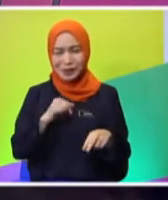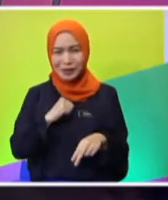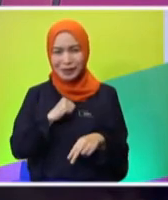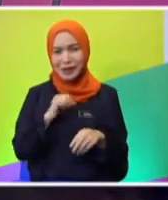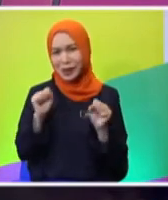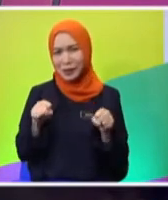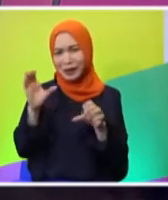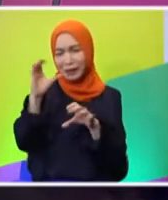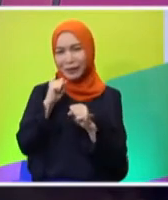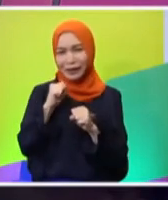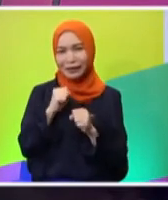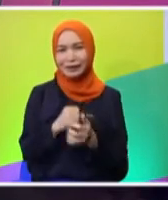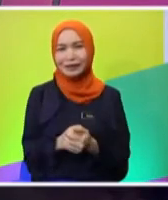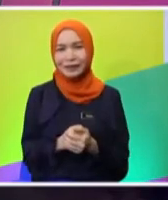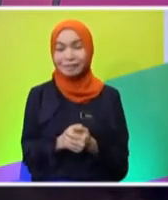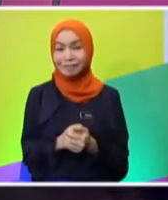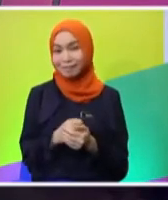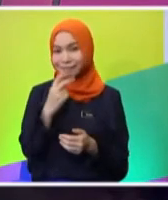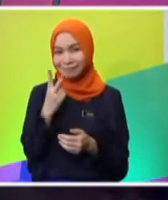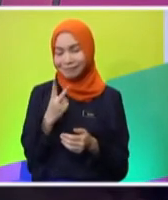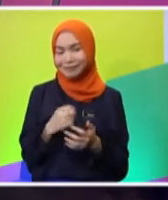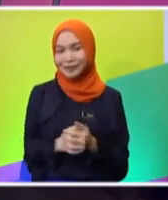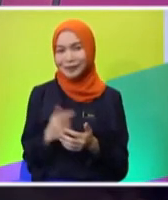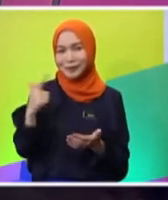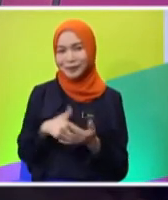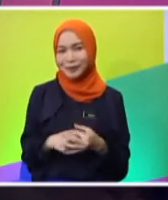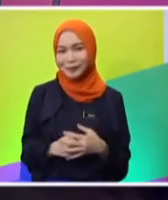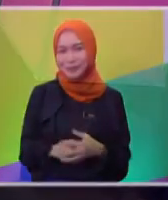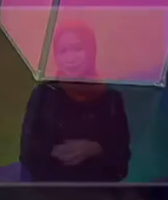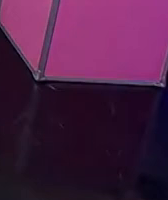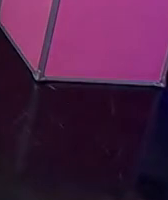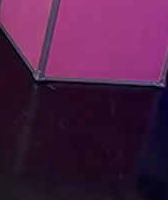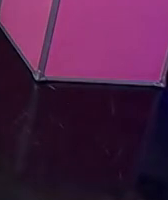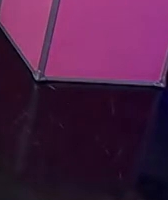Arca pada Rini ataupun tidak tepat ini dalam titik-titik cpm